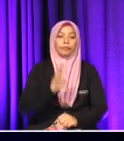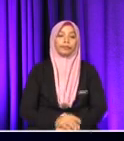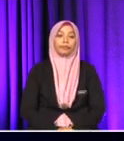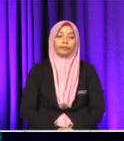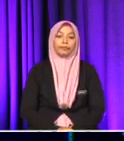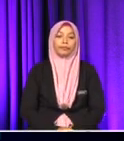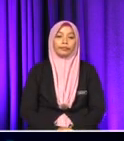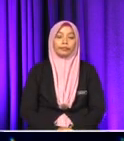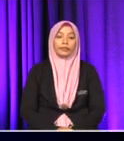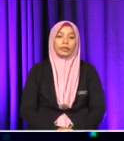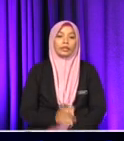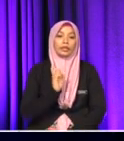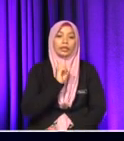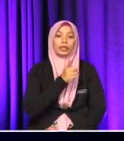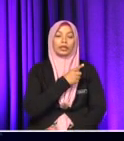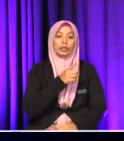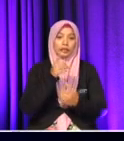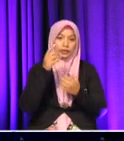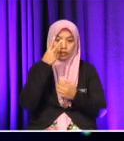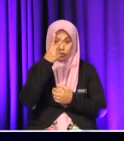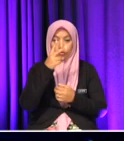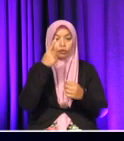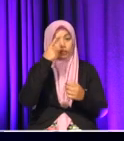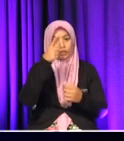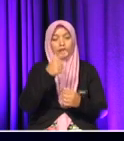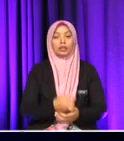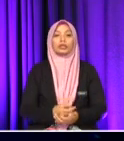Oke kita simak jawaban